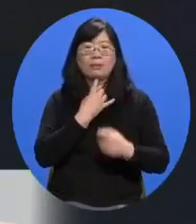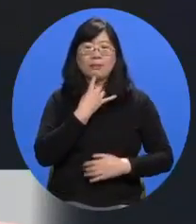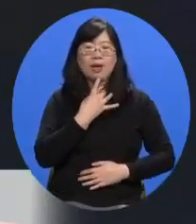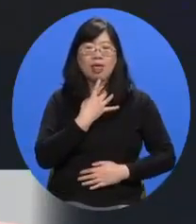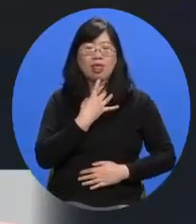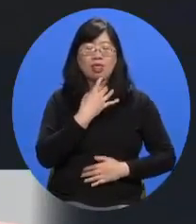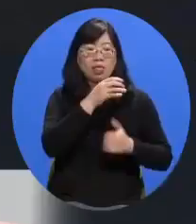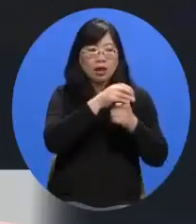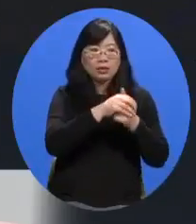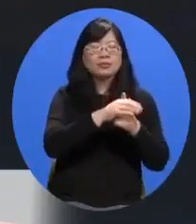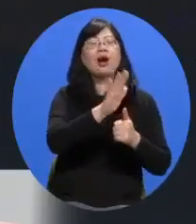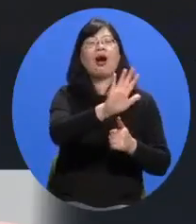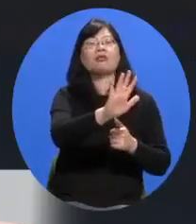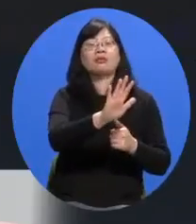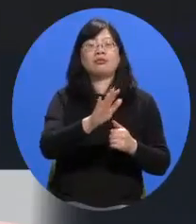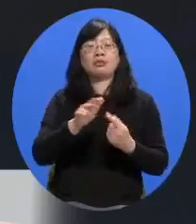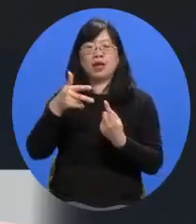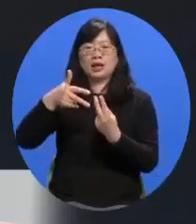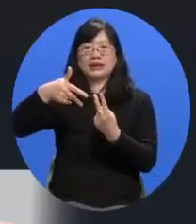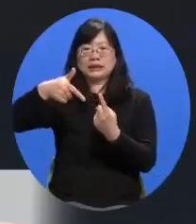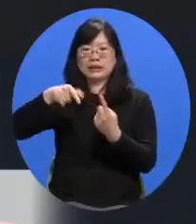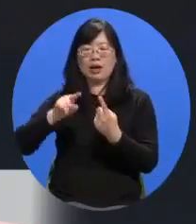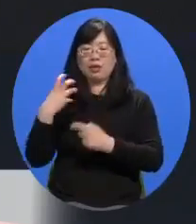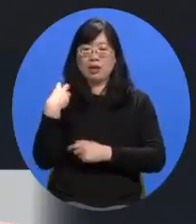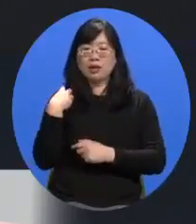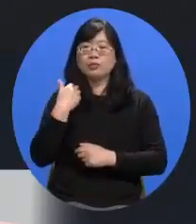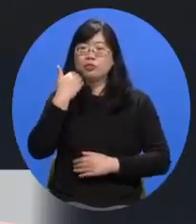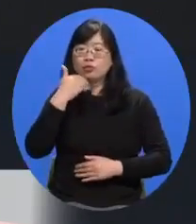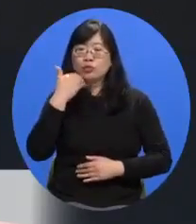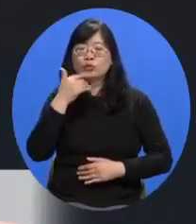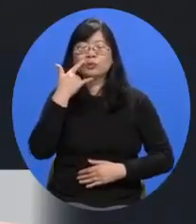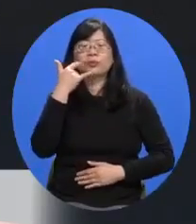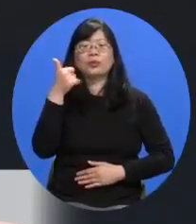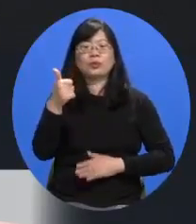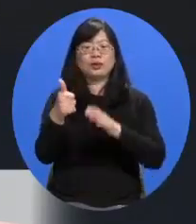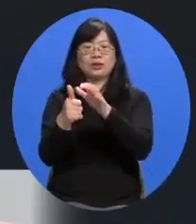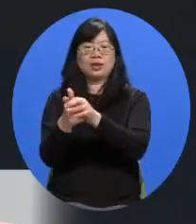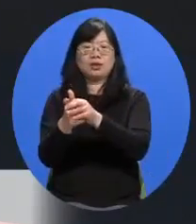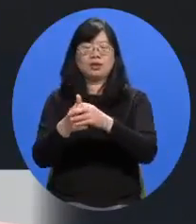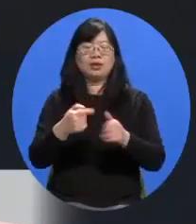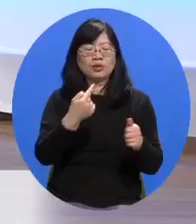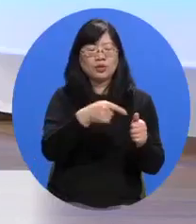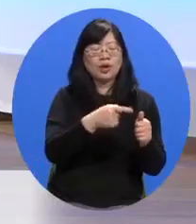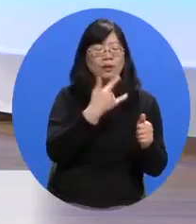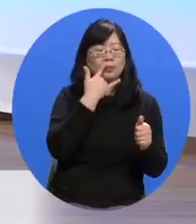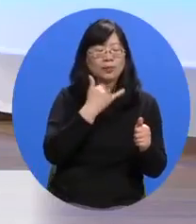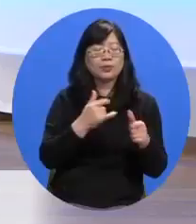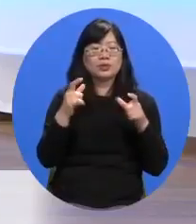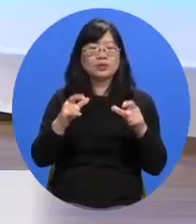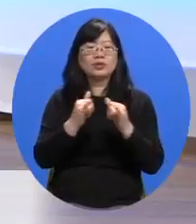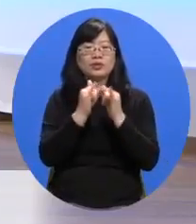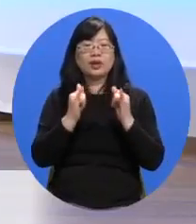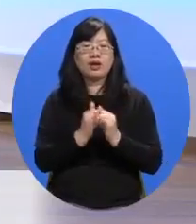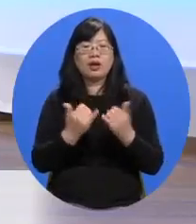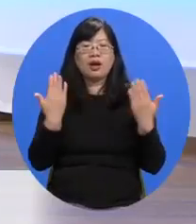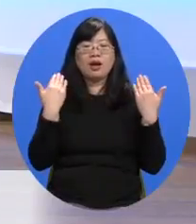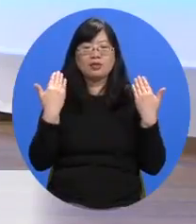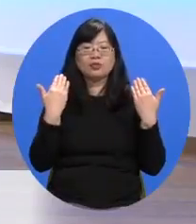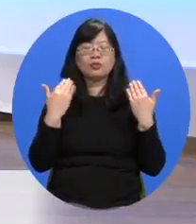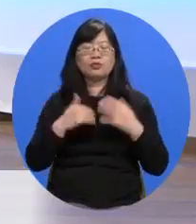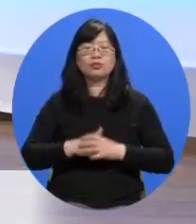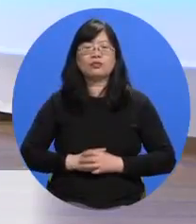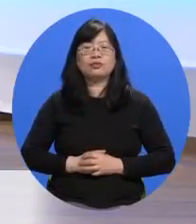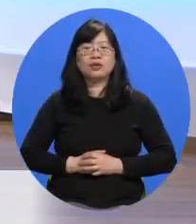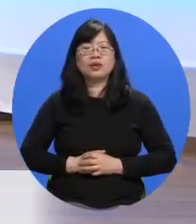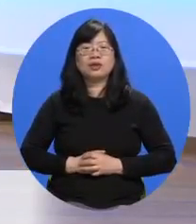부모에게 있습니다. 그래서 저희들이 교육이라고 하는 것은 학부모, 지역사회, 학교 이